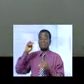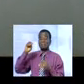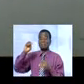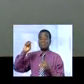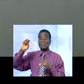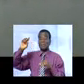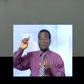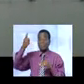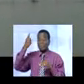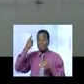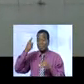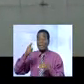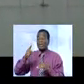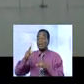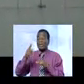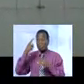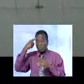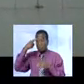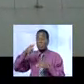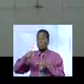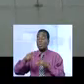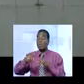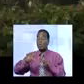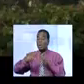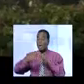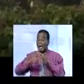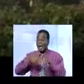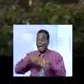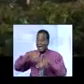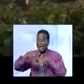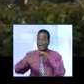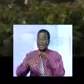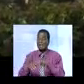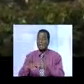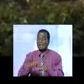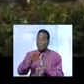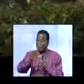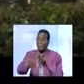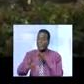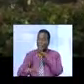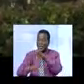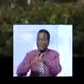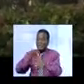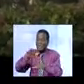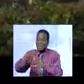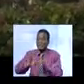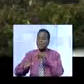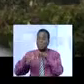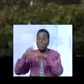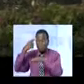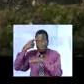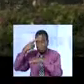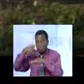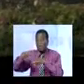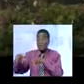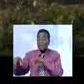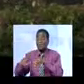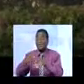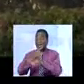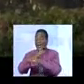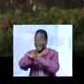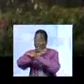décembre 1949 pour faire libérer leurs époux, arbitrairement emprisonnés